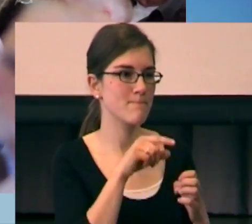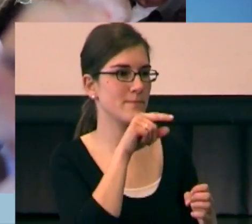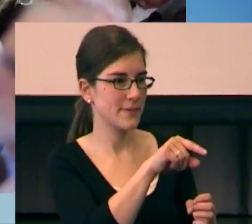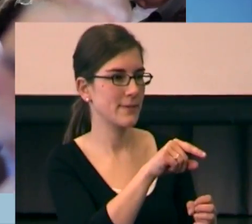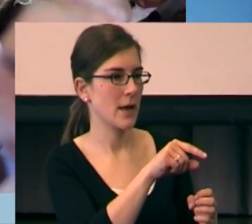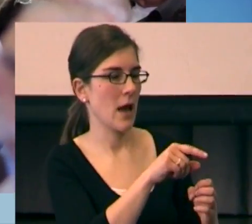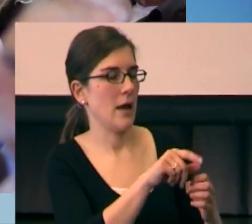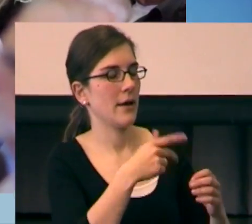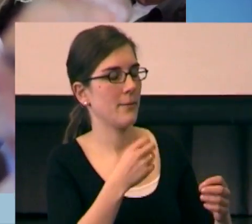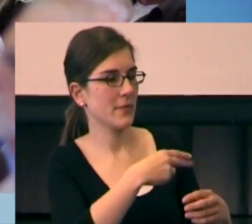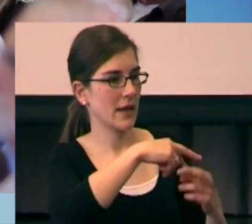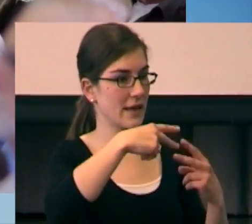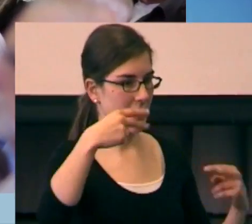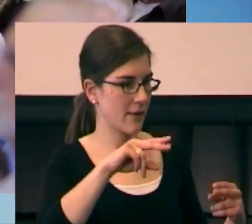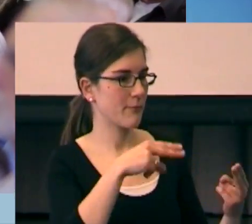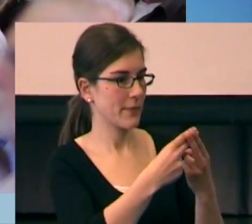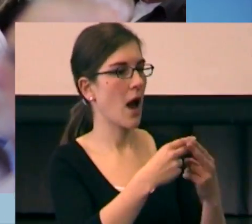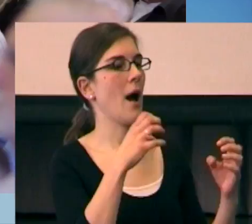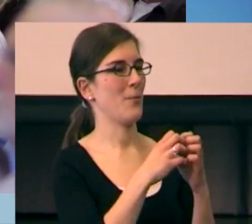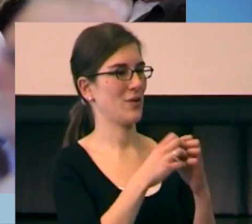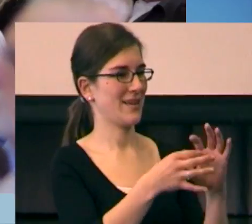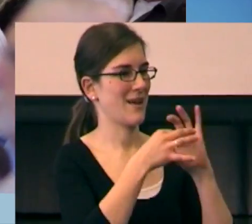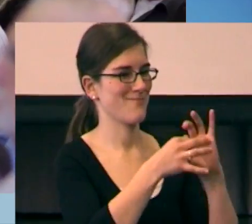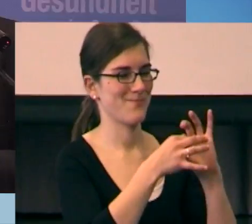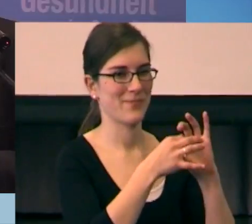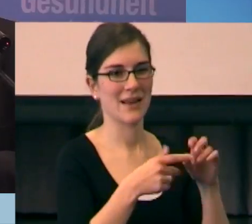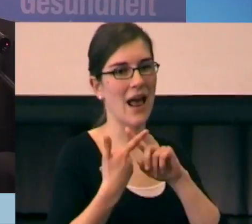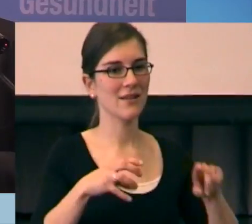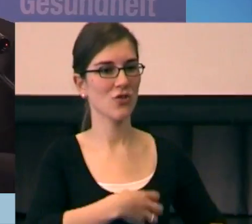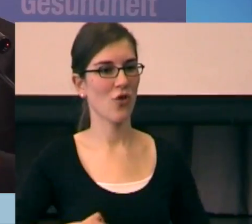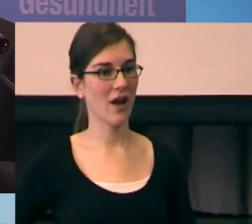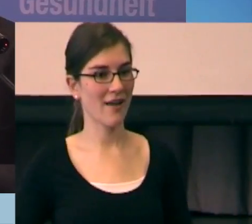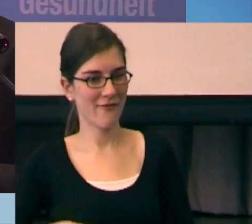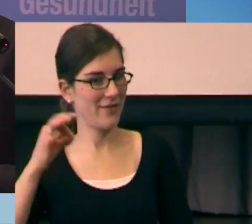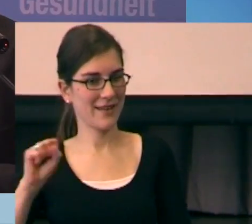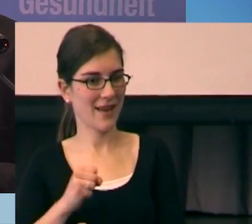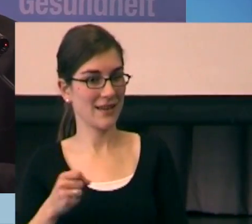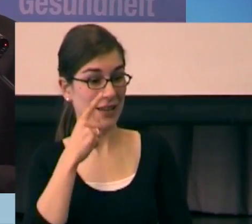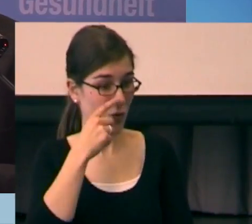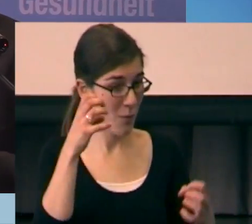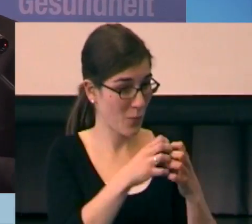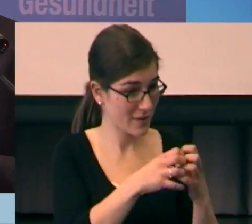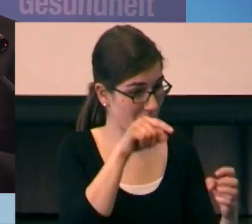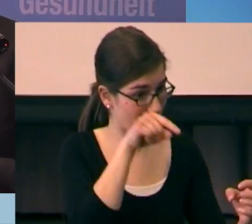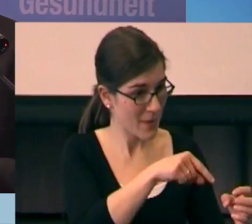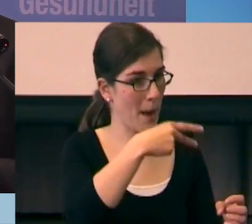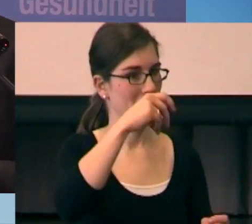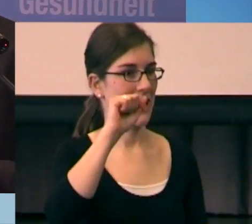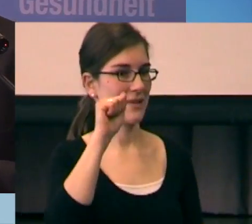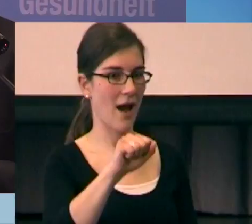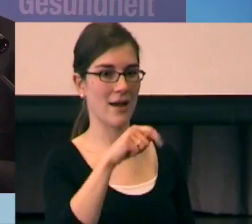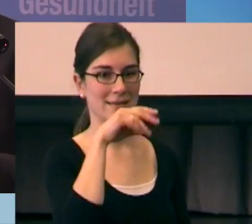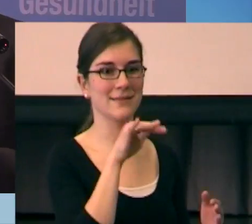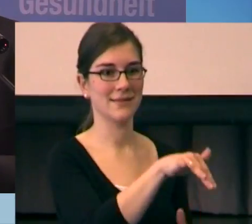es ist wirklich nur von der Prostata gebildet, von keinem anderen Organ in unserem Körper. Und da wir Männer eine Prostata haben und die Frauen keine